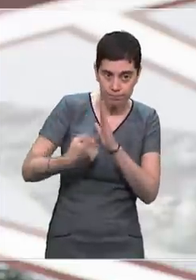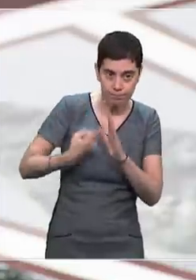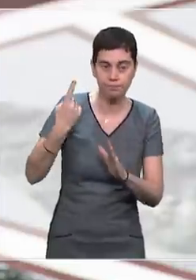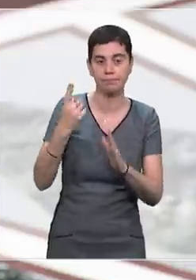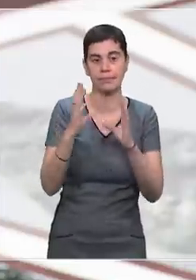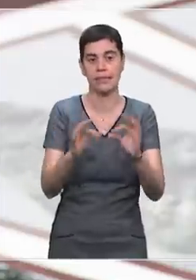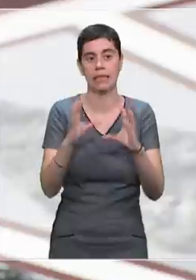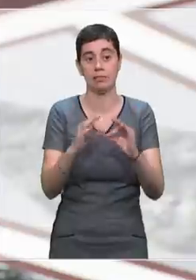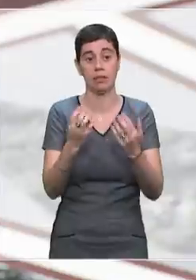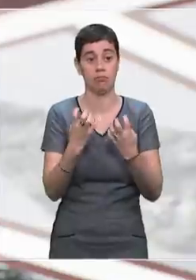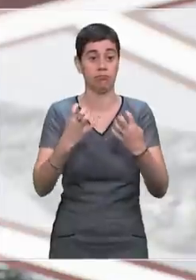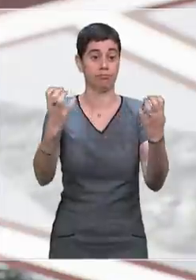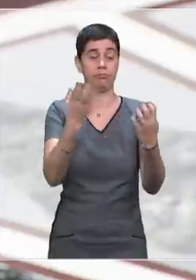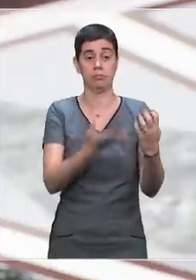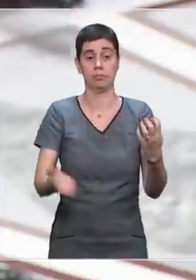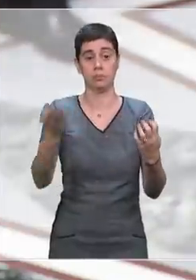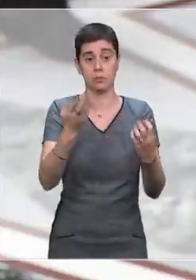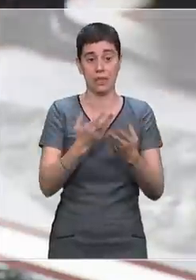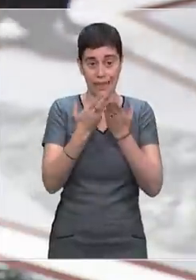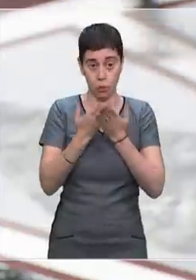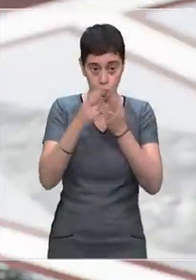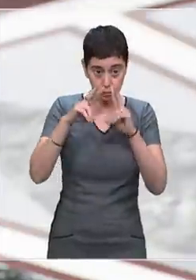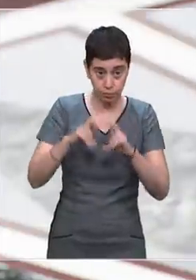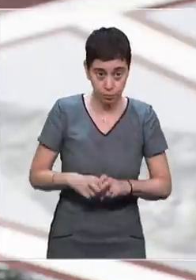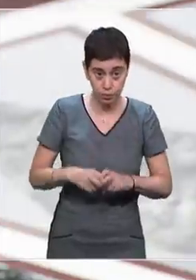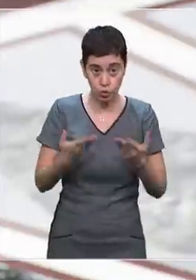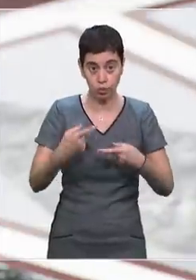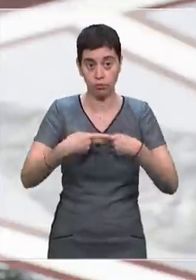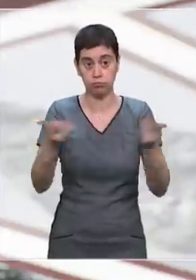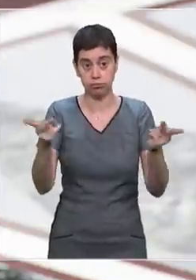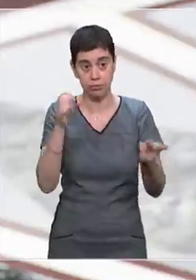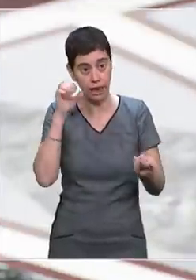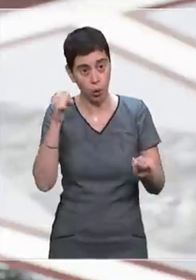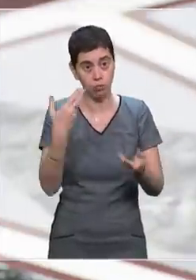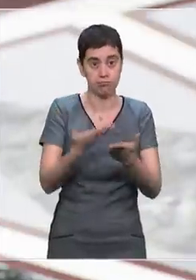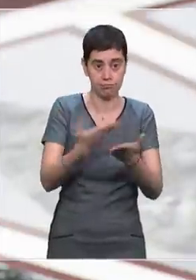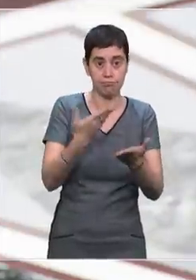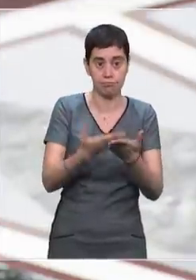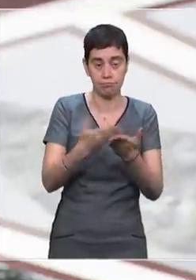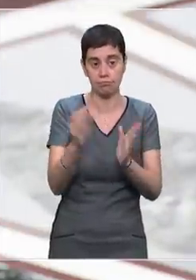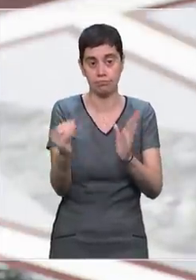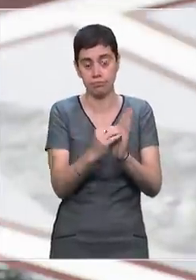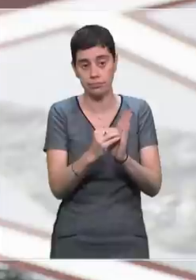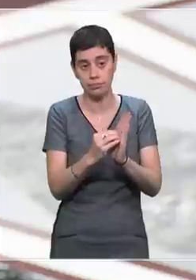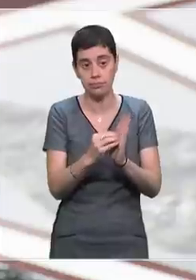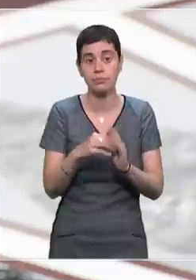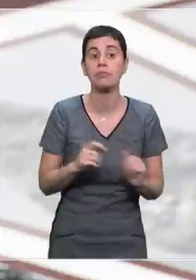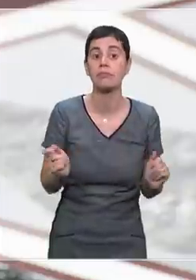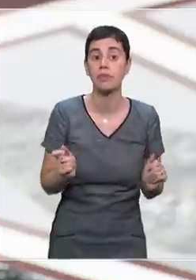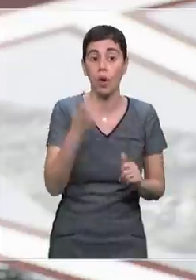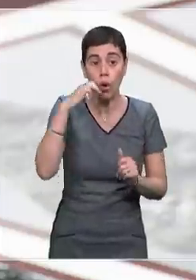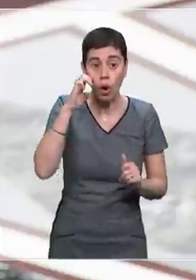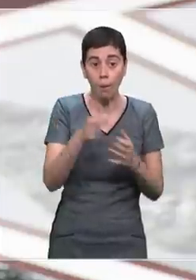par rappeler à l'Assemblée nationale une étude qui a été publiée aujourd'hui et qui a été mentionnée par les Échos, qui dit que la France est le meilleur élève du pouvoir d'achat en